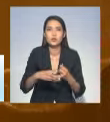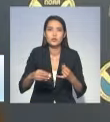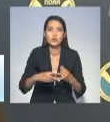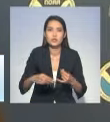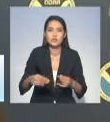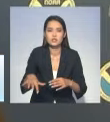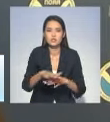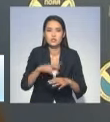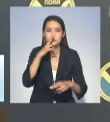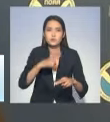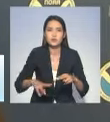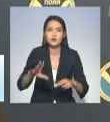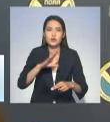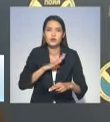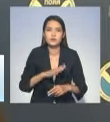леса.